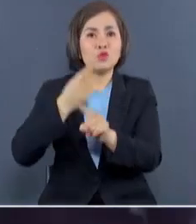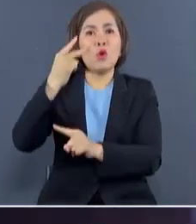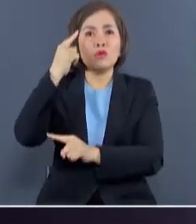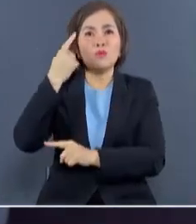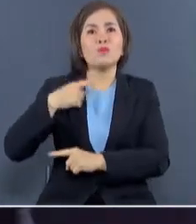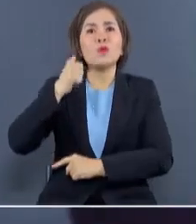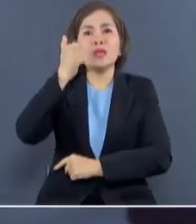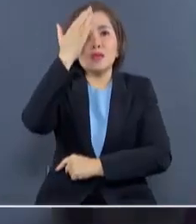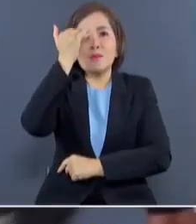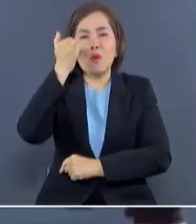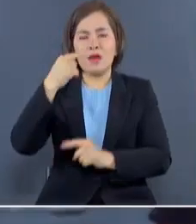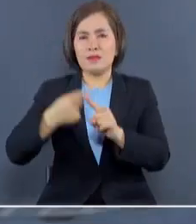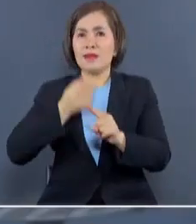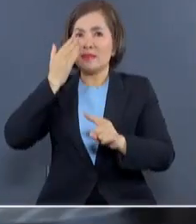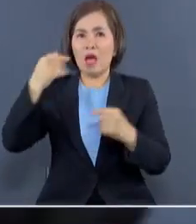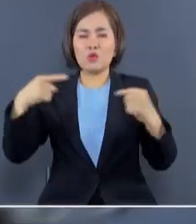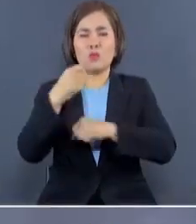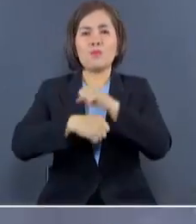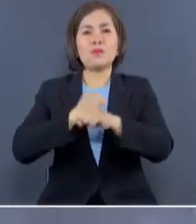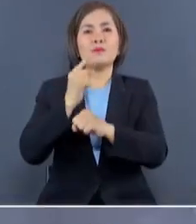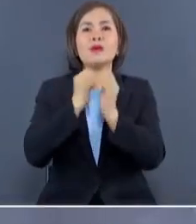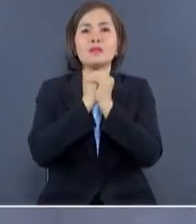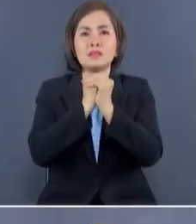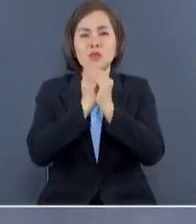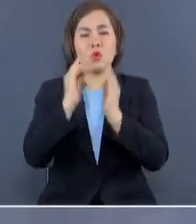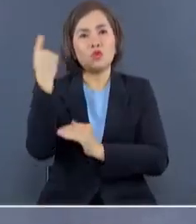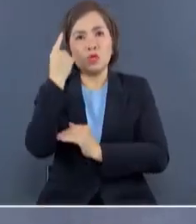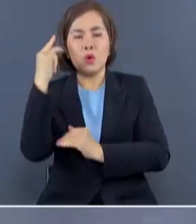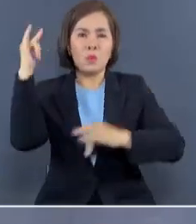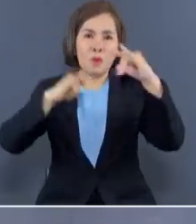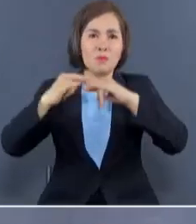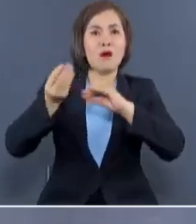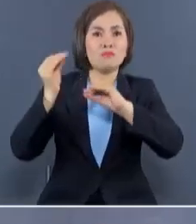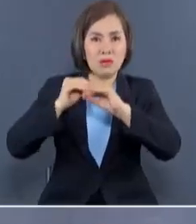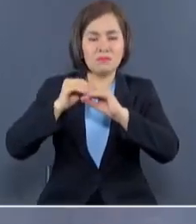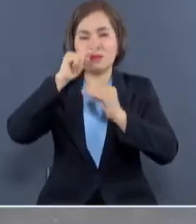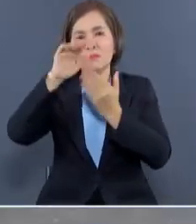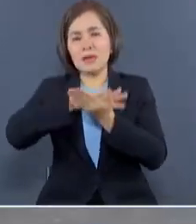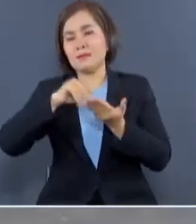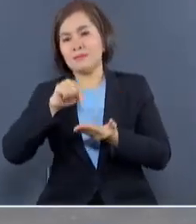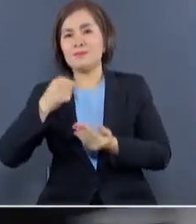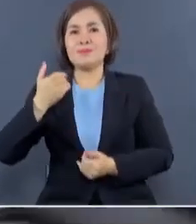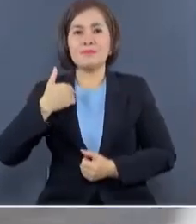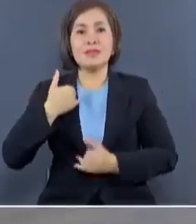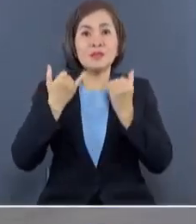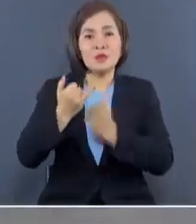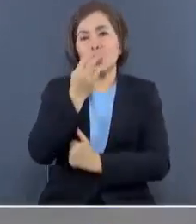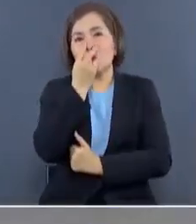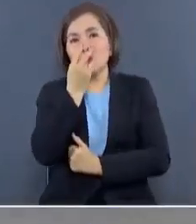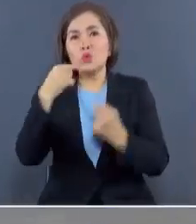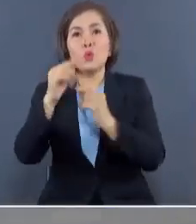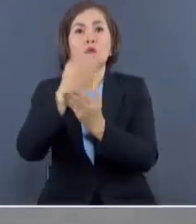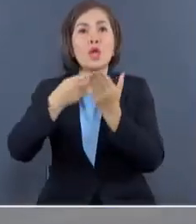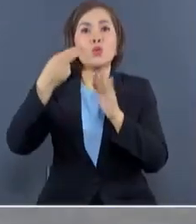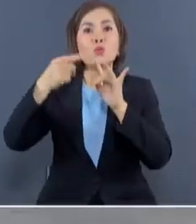ว่าตุ๊ดจีนเนี่ยเดือนหน้าคุณผู้ชมฮะน่าจะมีนักท่องเที่ยวมาเพิ่มขึ้นทีมข่าวโมโน29ของเราก็เลยไปสำรวจย่านห้วยขว